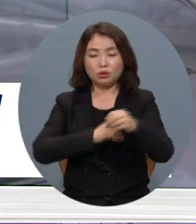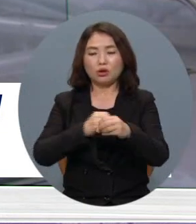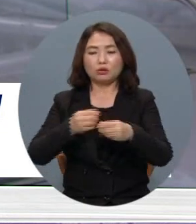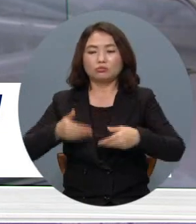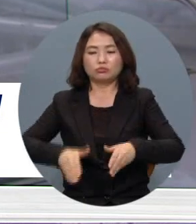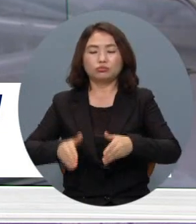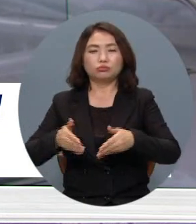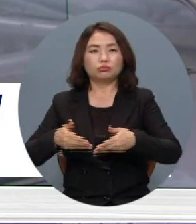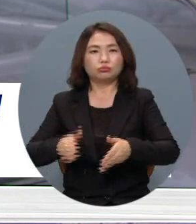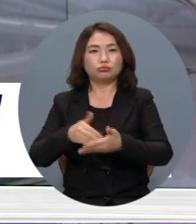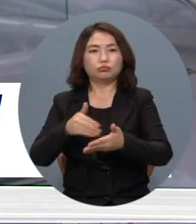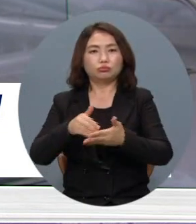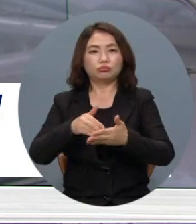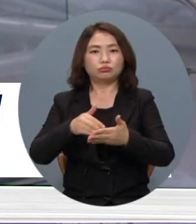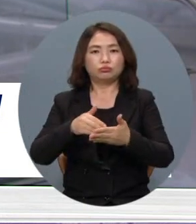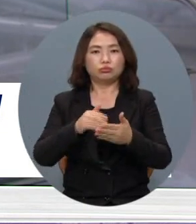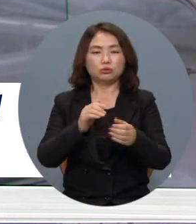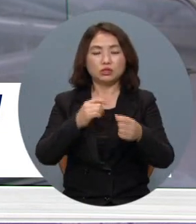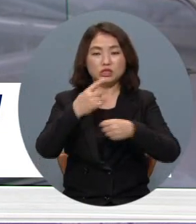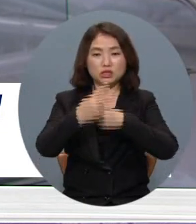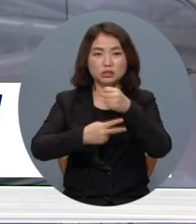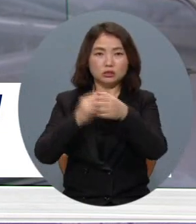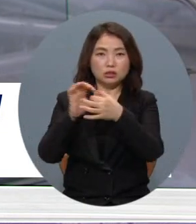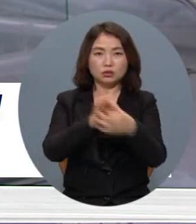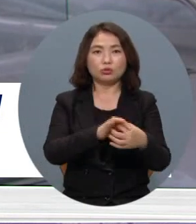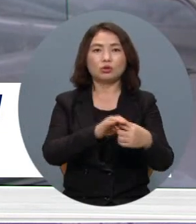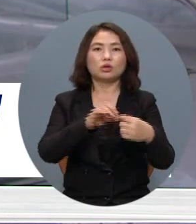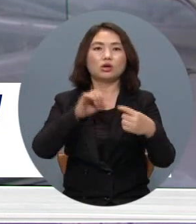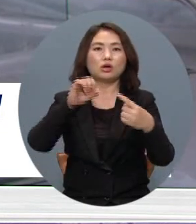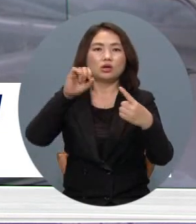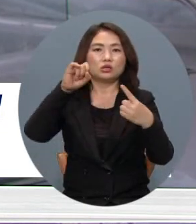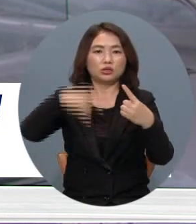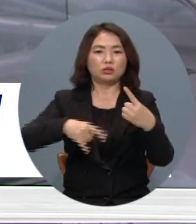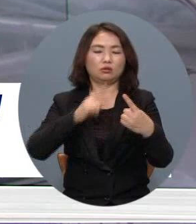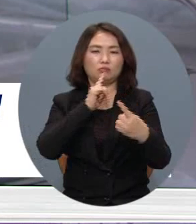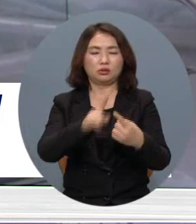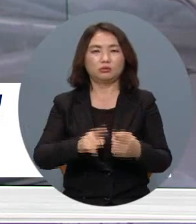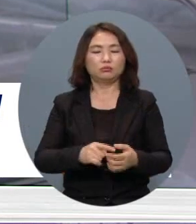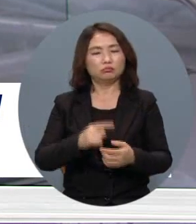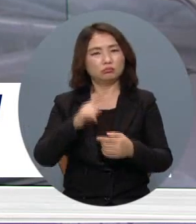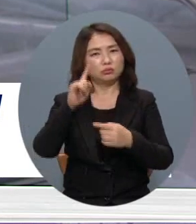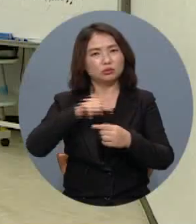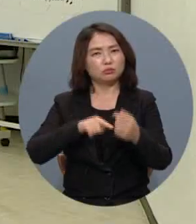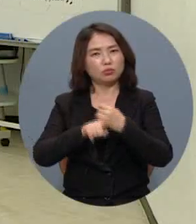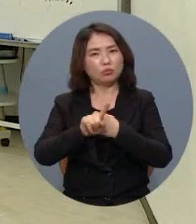2년 연속 1위 라고 하는데요 이정희 기자가 이유를 알아봤습니다